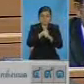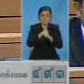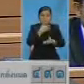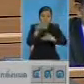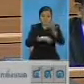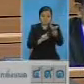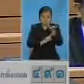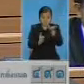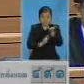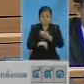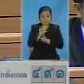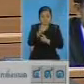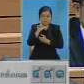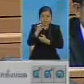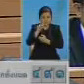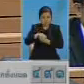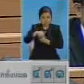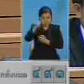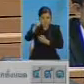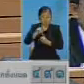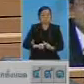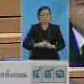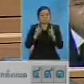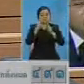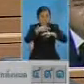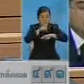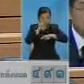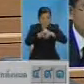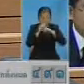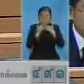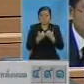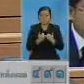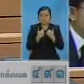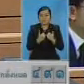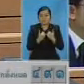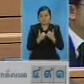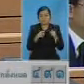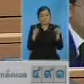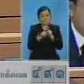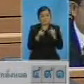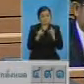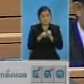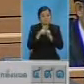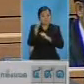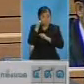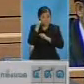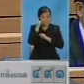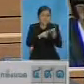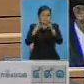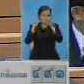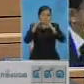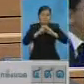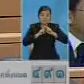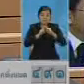าทต่อกิโลกรัมท่านประธานที่เคารพครับเหมือนกันนกรู้ครับ